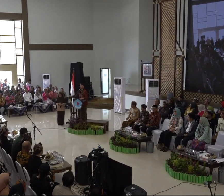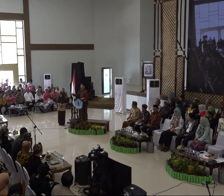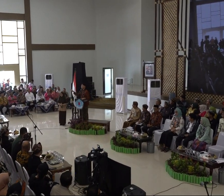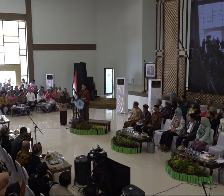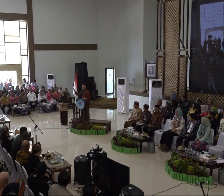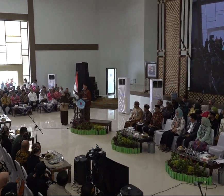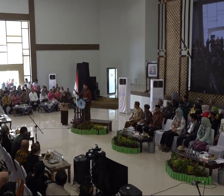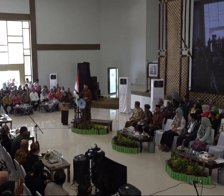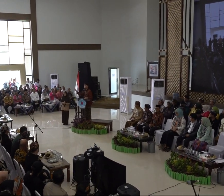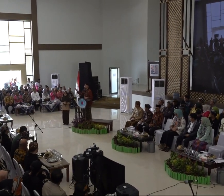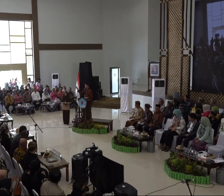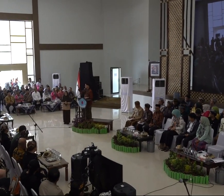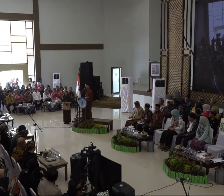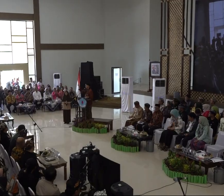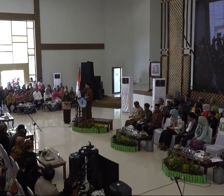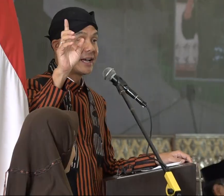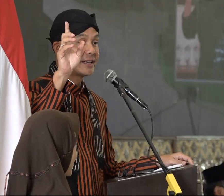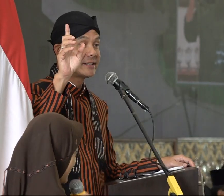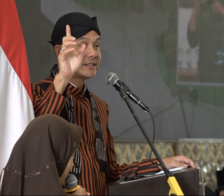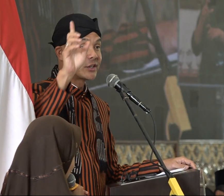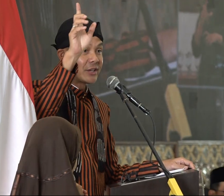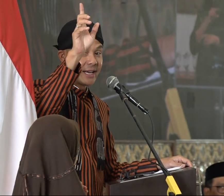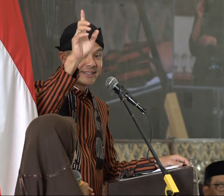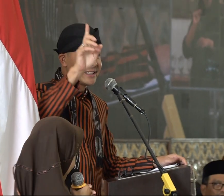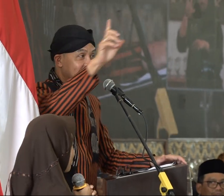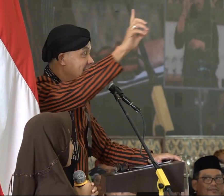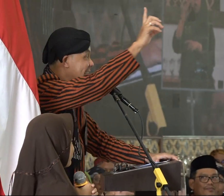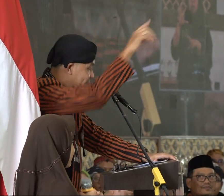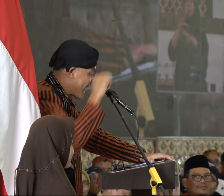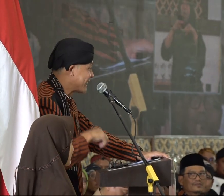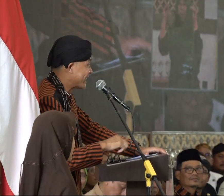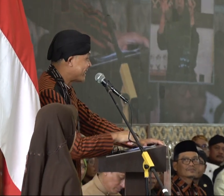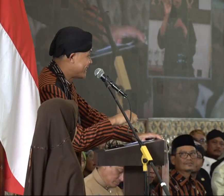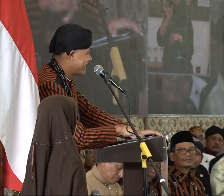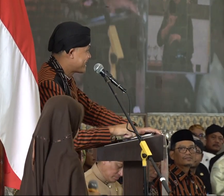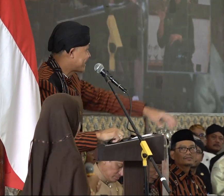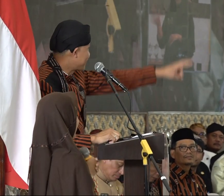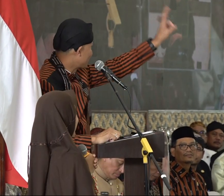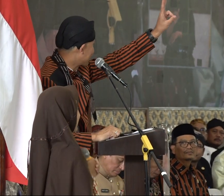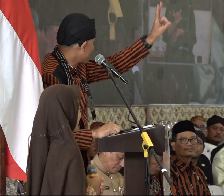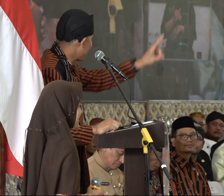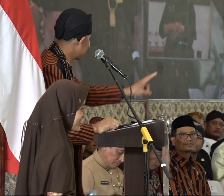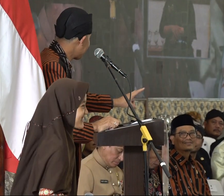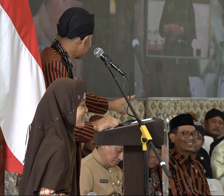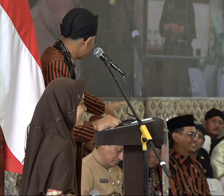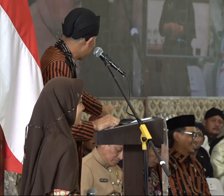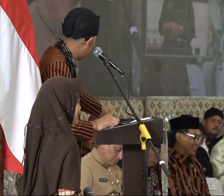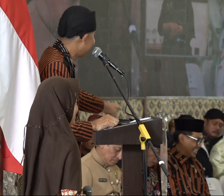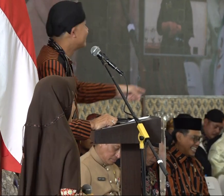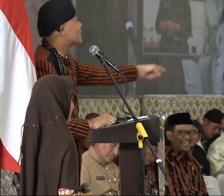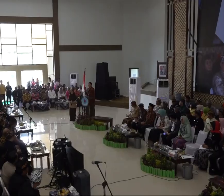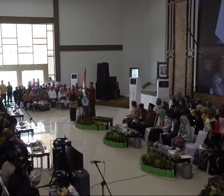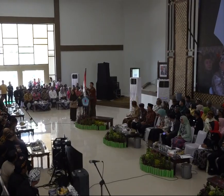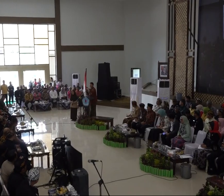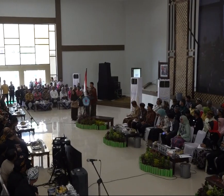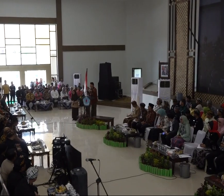ramah pada anak sudah setuju ya Pak ketok lagi saya dapat 2 ketokan dicat ya Pak ya